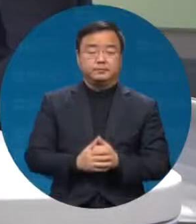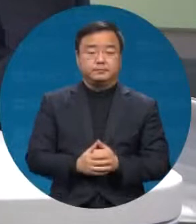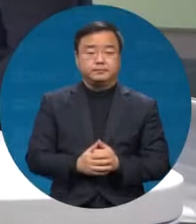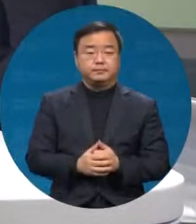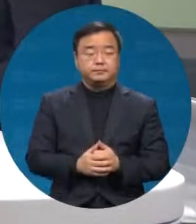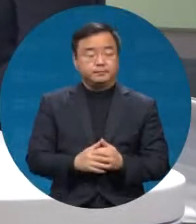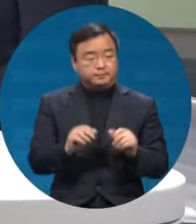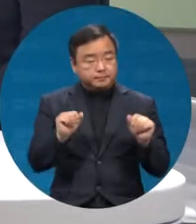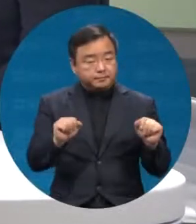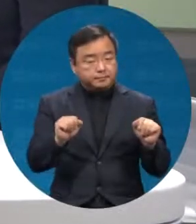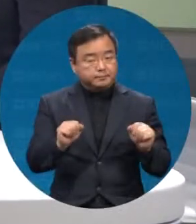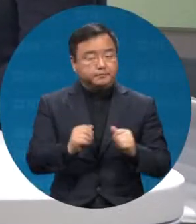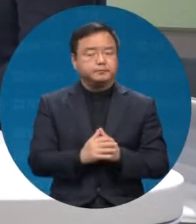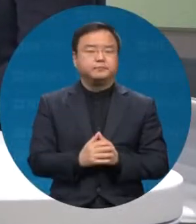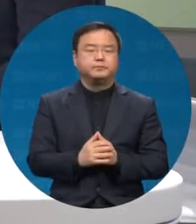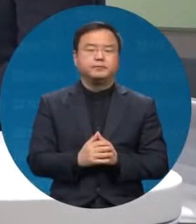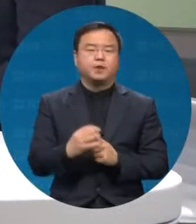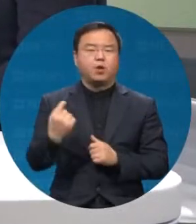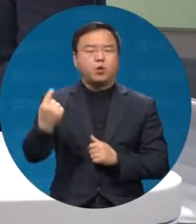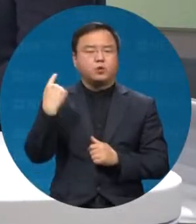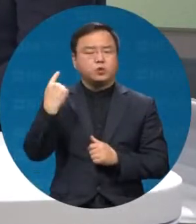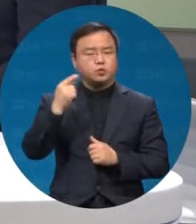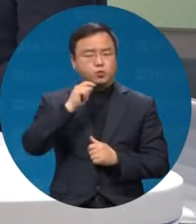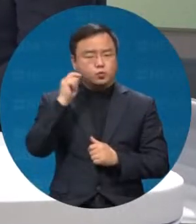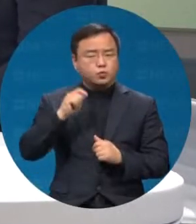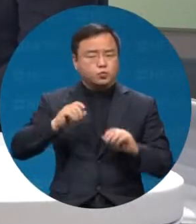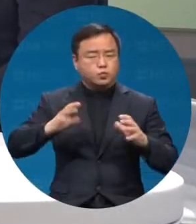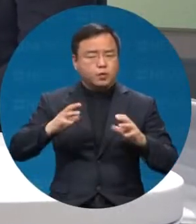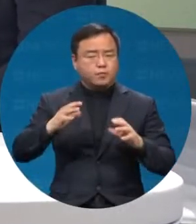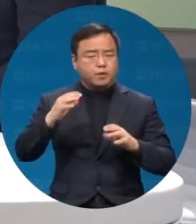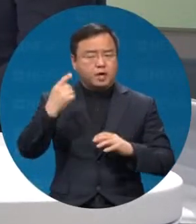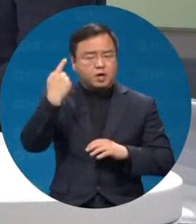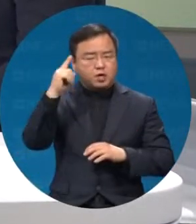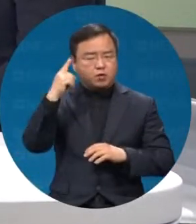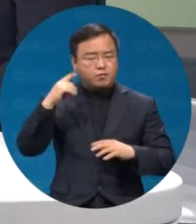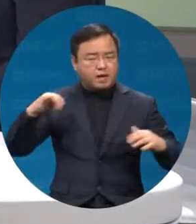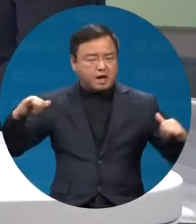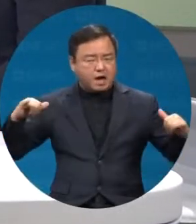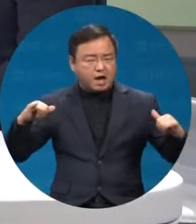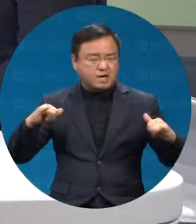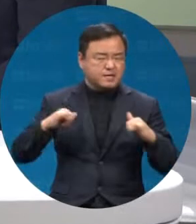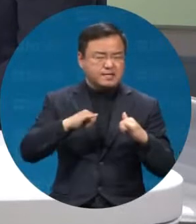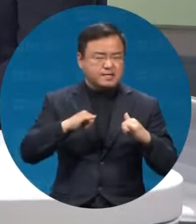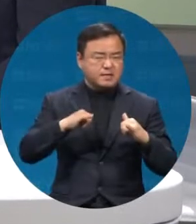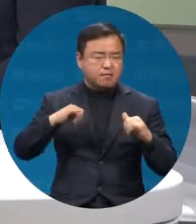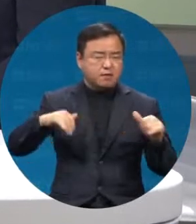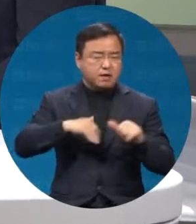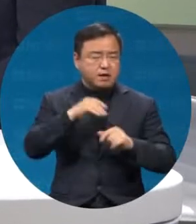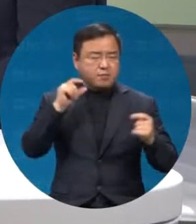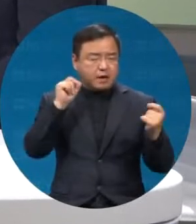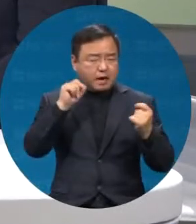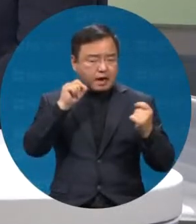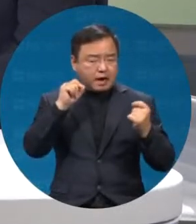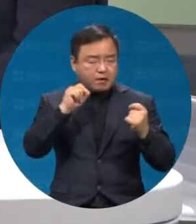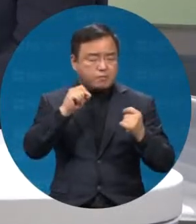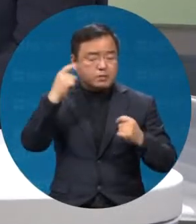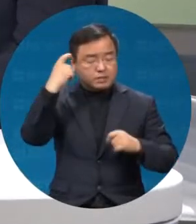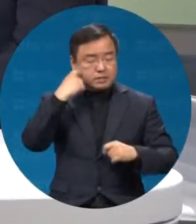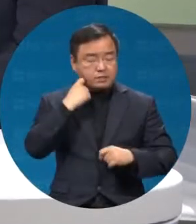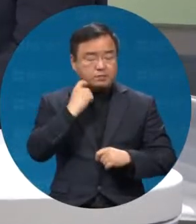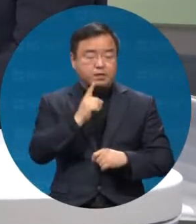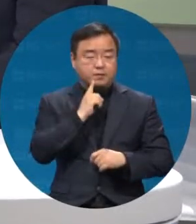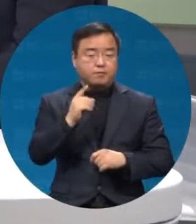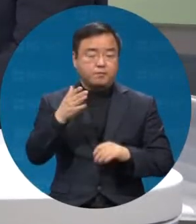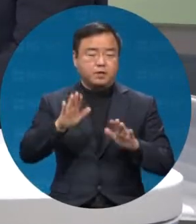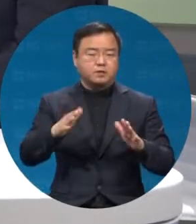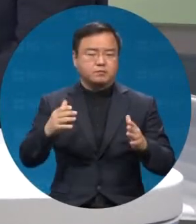하세요 4 저어 제도 우크라이나와 러시아의 전운이 고조되고 있다 라는 소식 전해 드렸는데 지금 어머